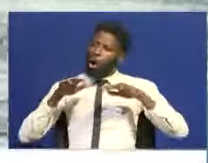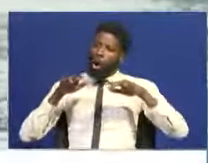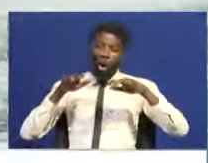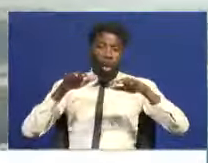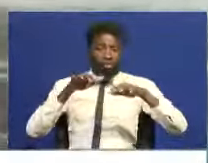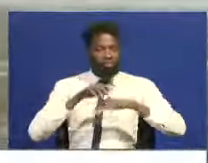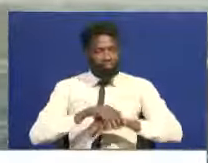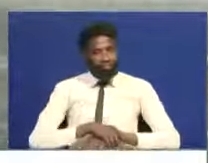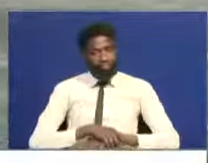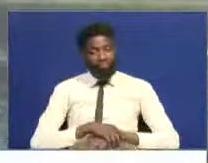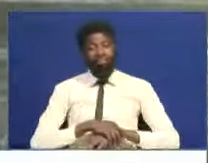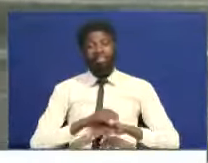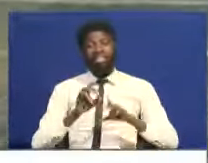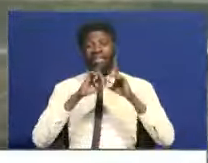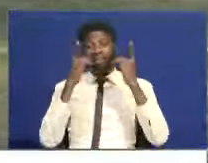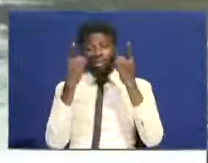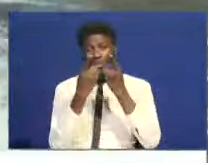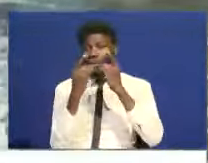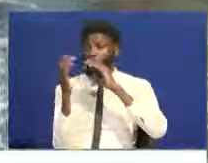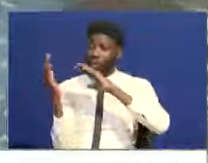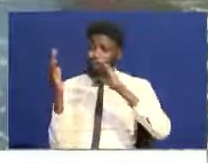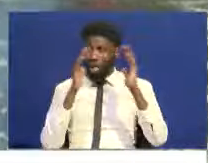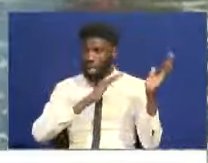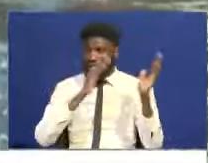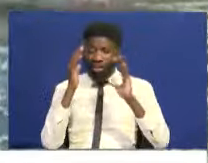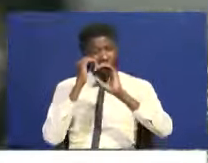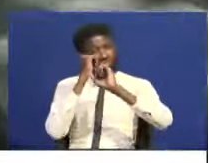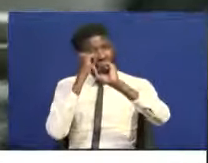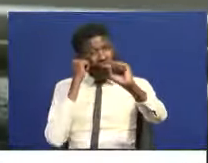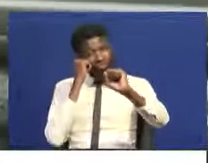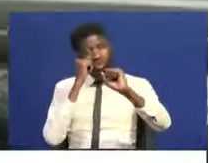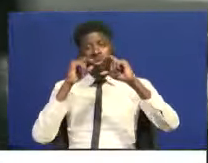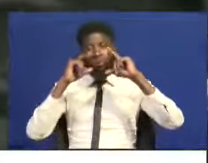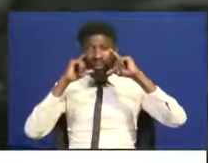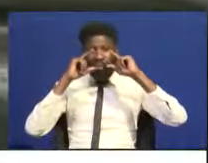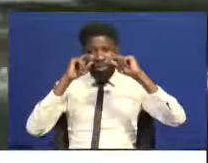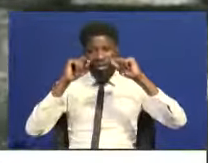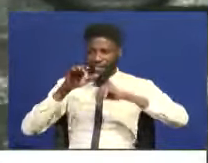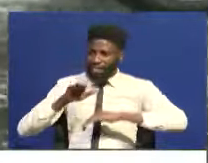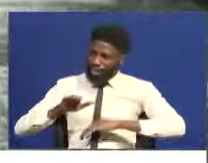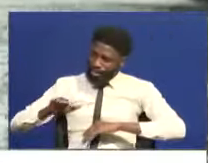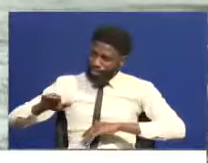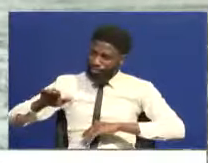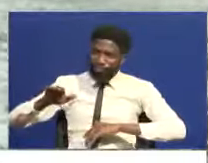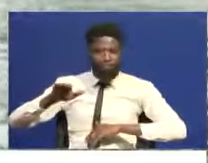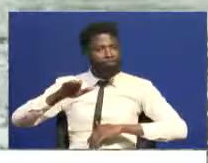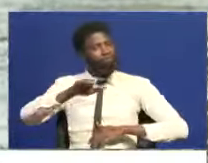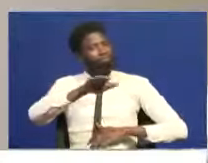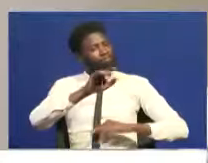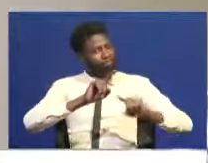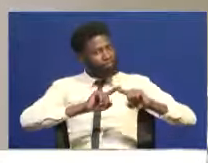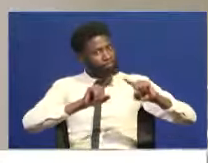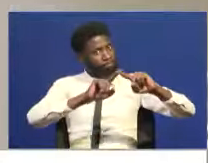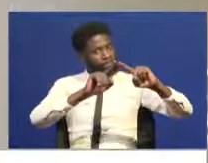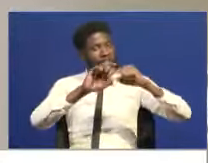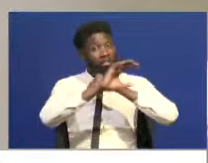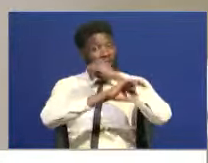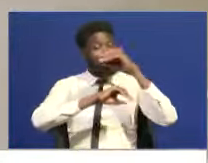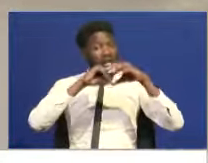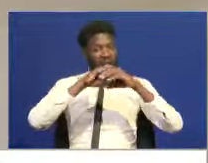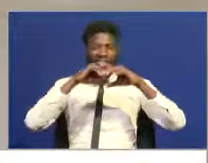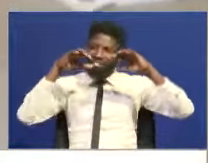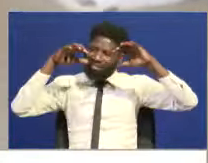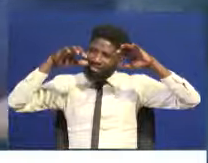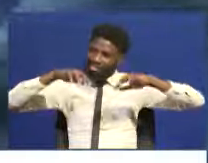Kulingana na idara ya utabiri wa hali ya anga humo nchini, mvua kubwa katika maeneo kadhaa nchini inatarajiwa kuendelea.